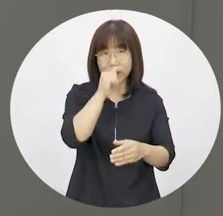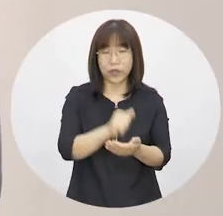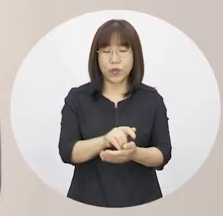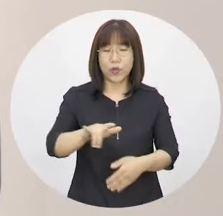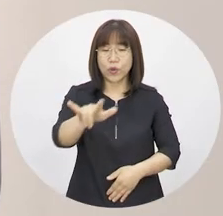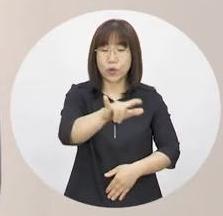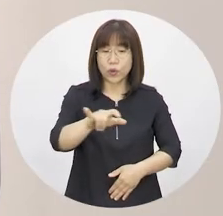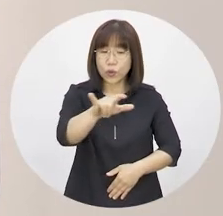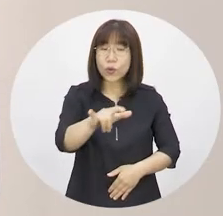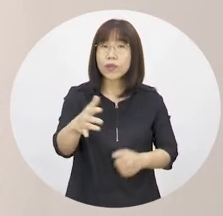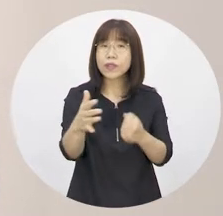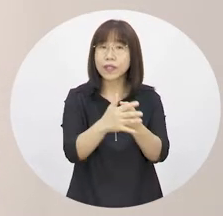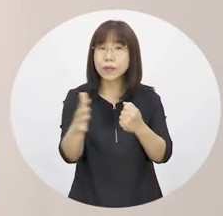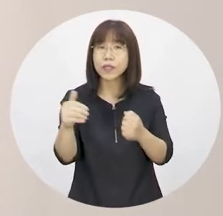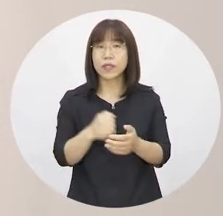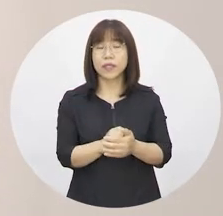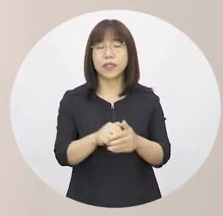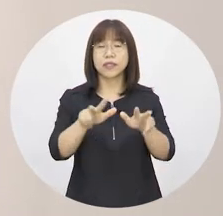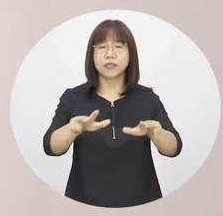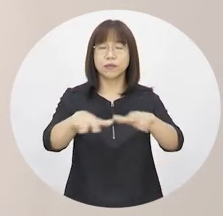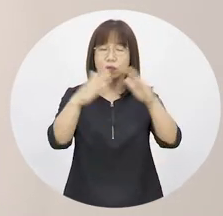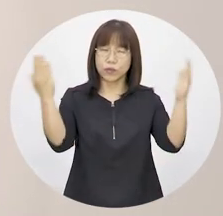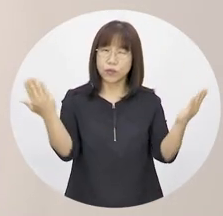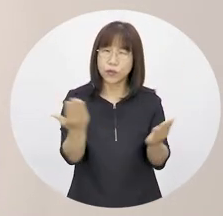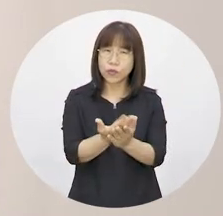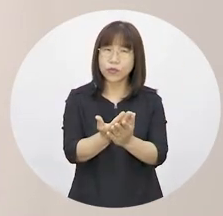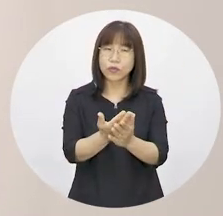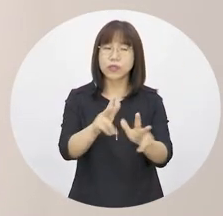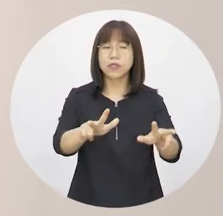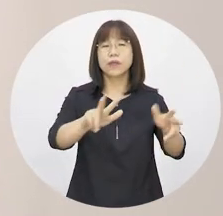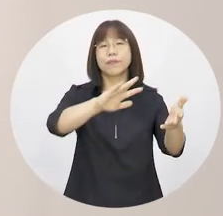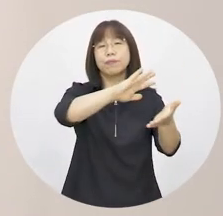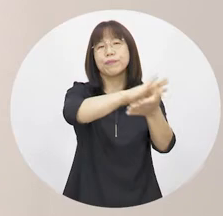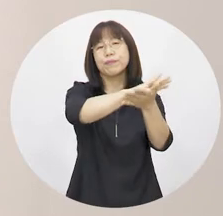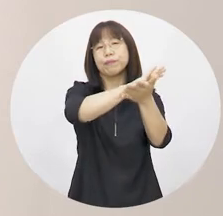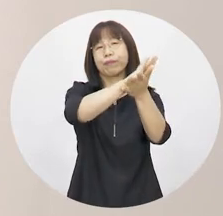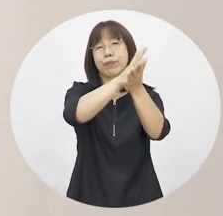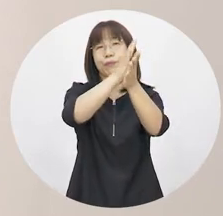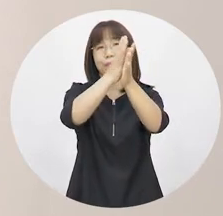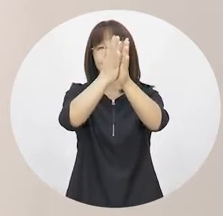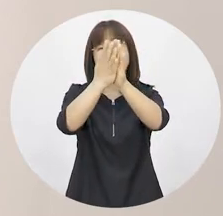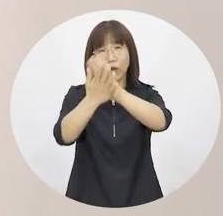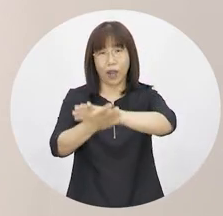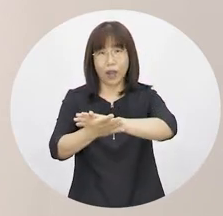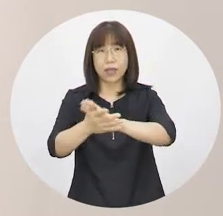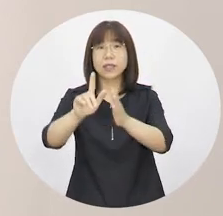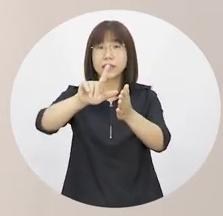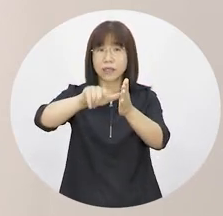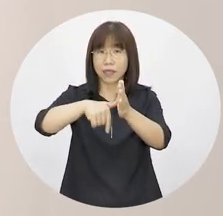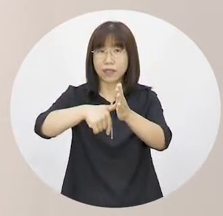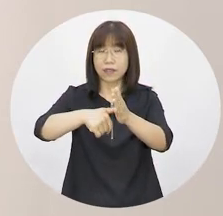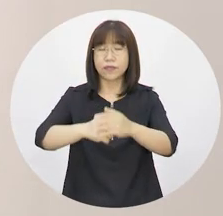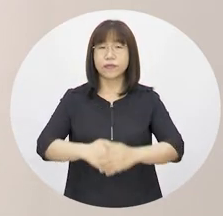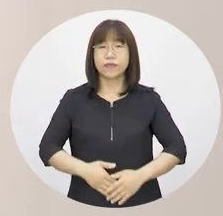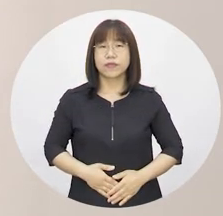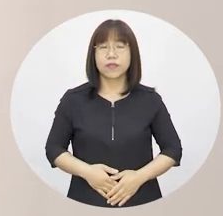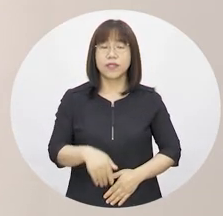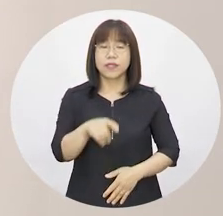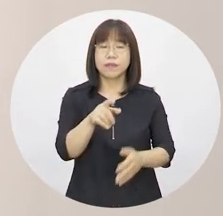그러나 일부 로 인해 모든 것들이 변화되어 가고 있는 시점에서